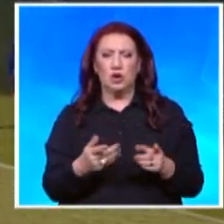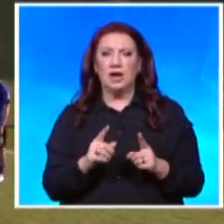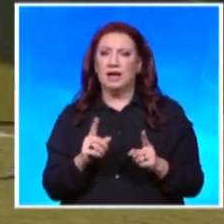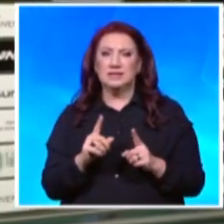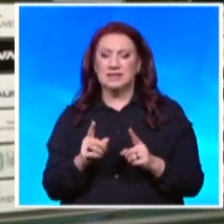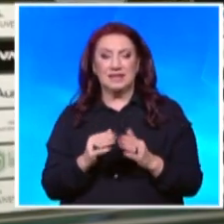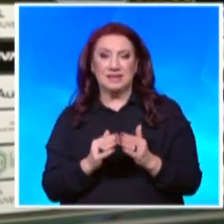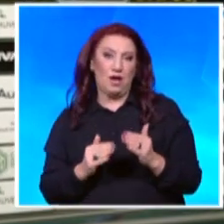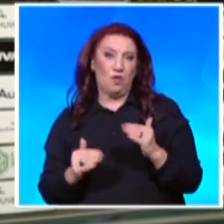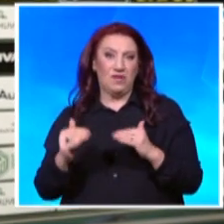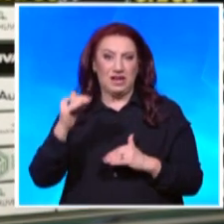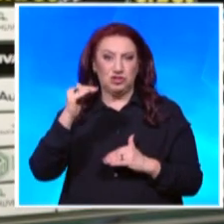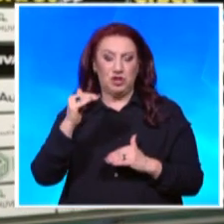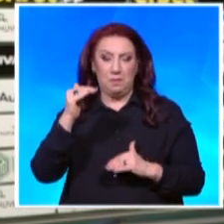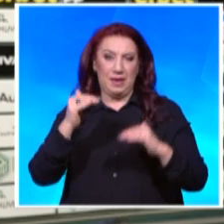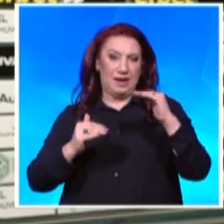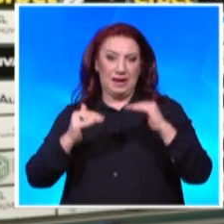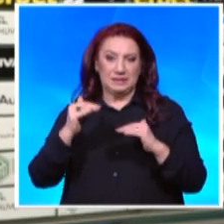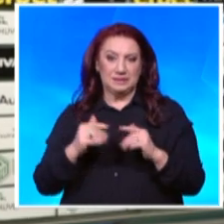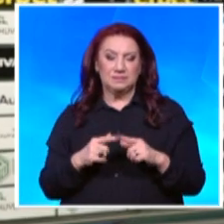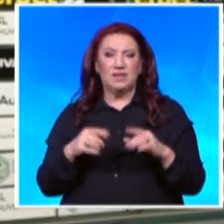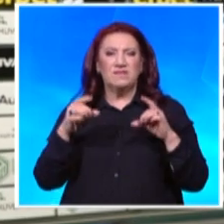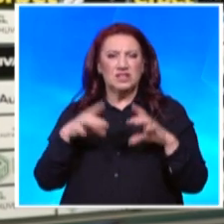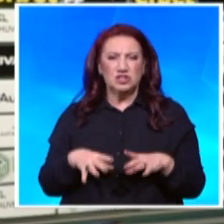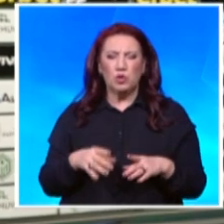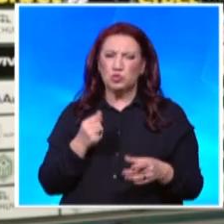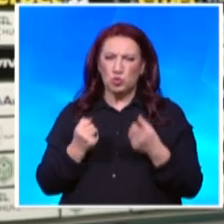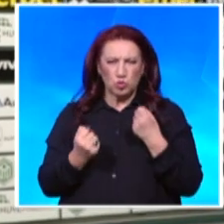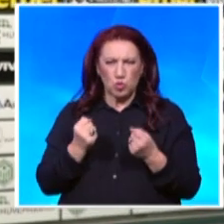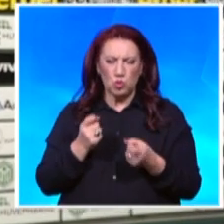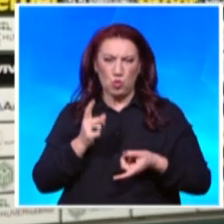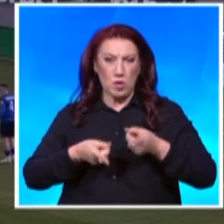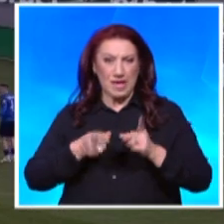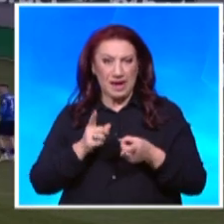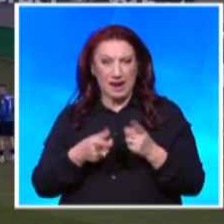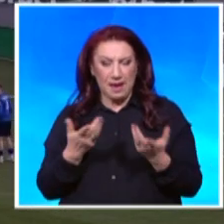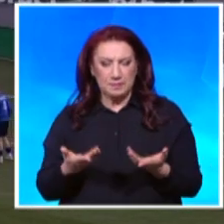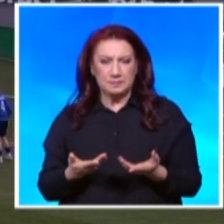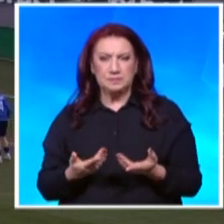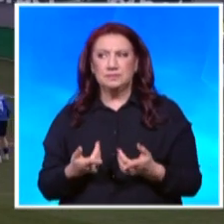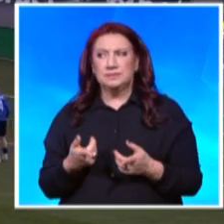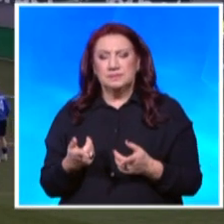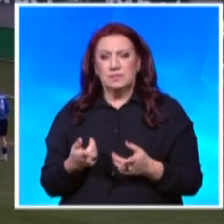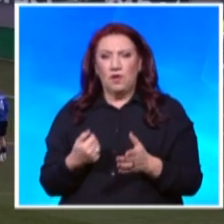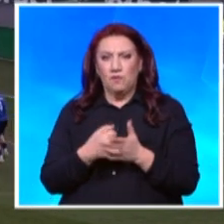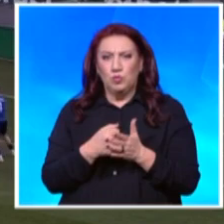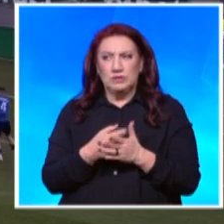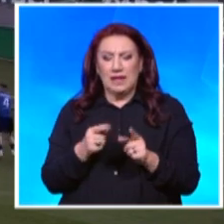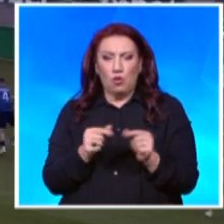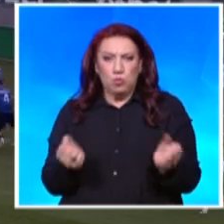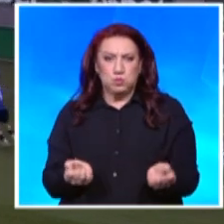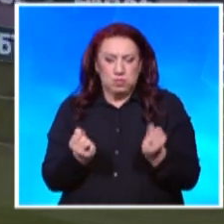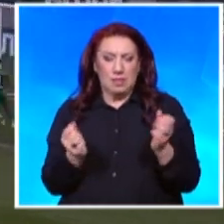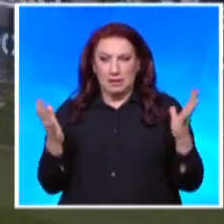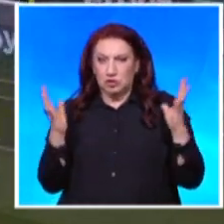по ЦСКА. Тръгнахме доста скубано в самото начало. Имаше така доста стрес върху играчите.